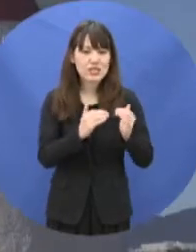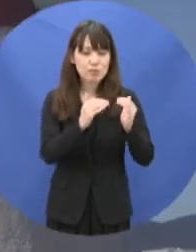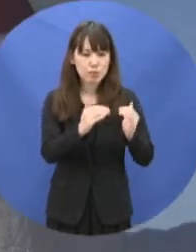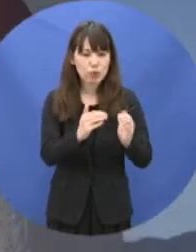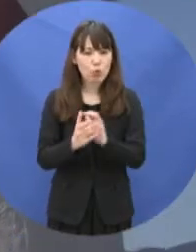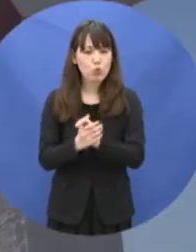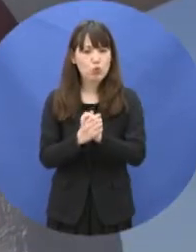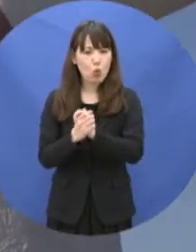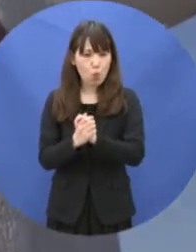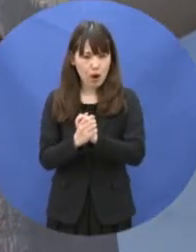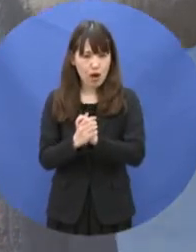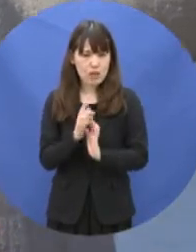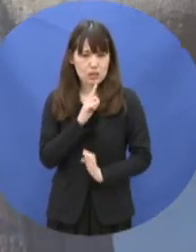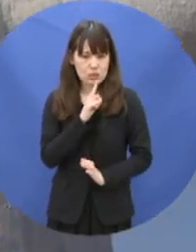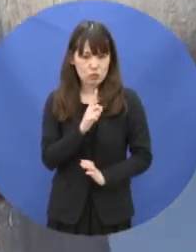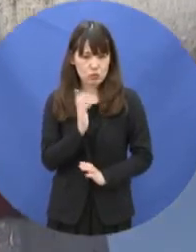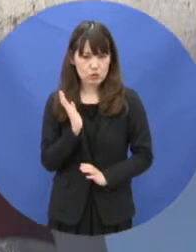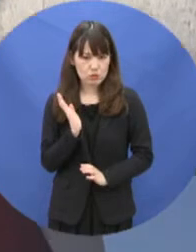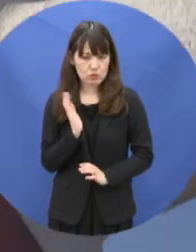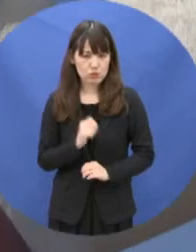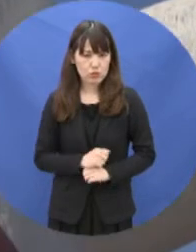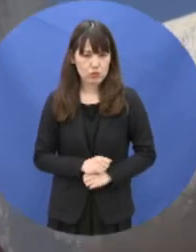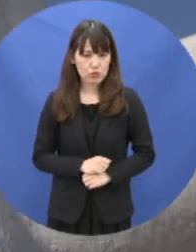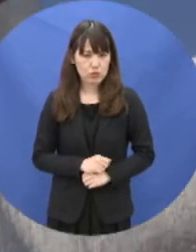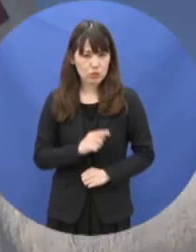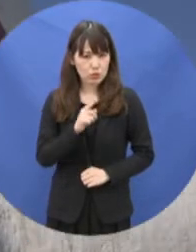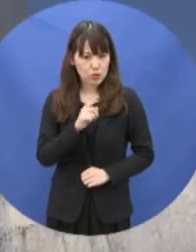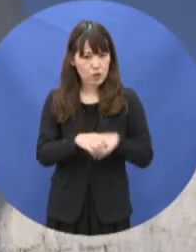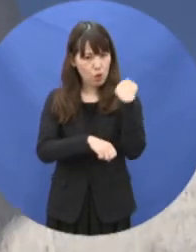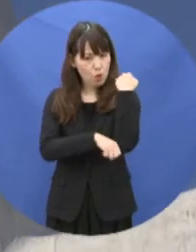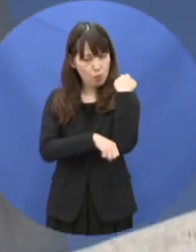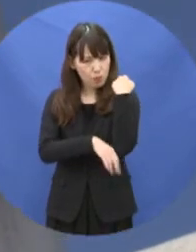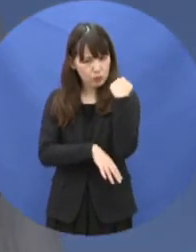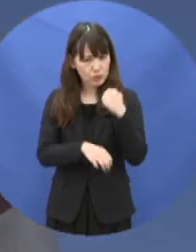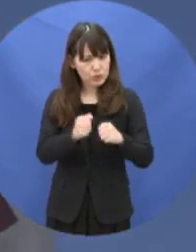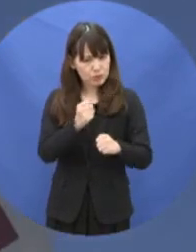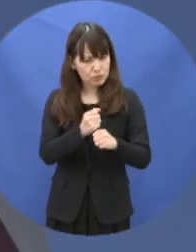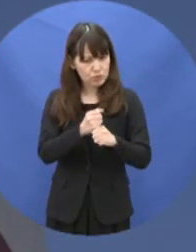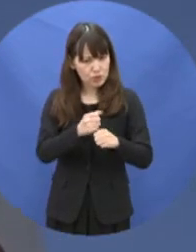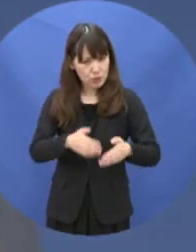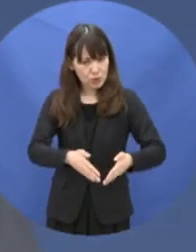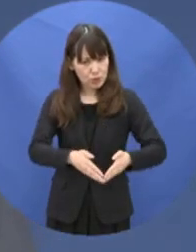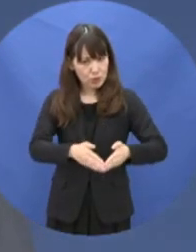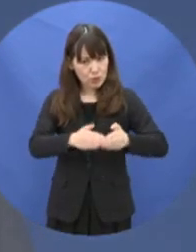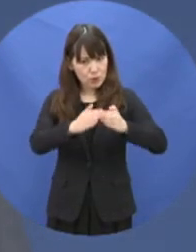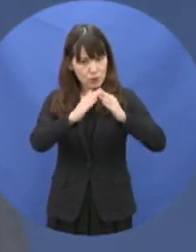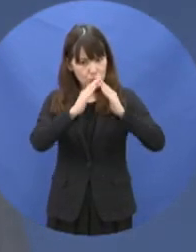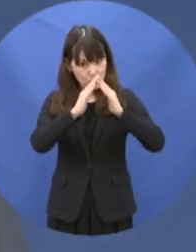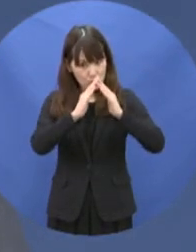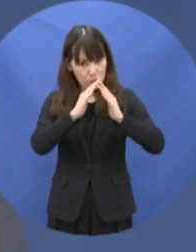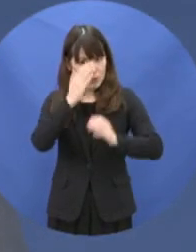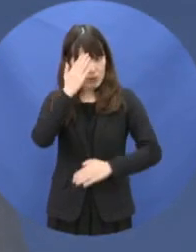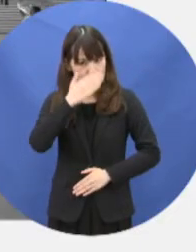ですよね。 それをもとにこんなに大きな芸術作品が生まれたというわけなんですね。 そうですね。